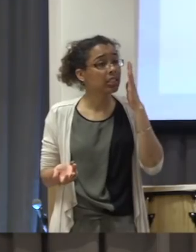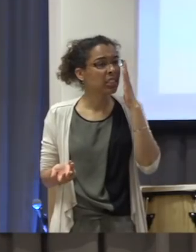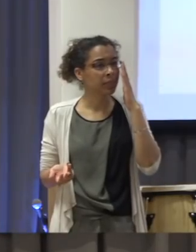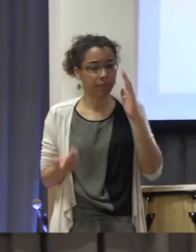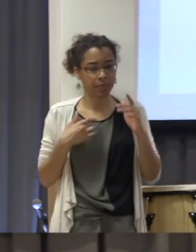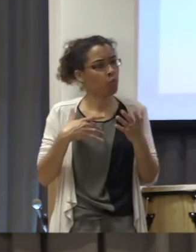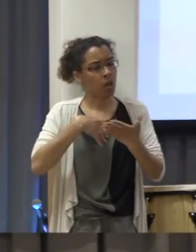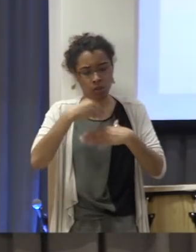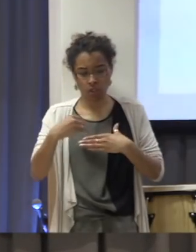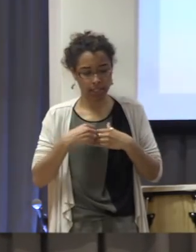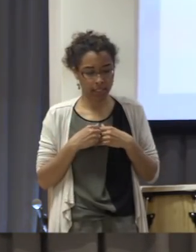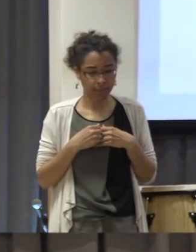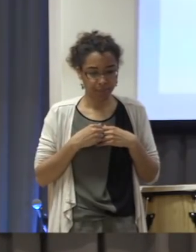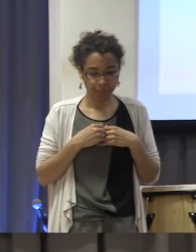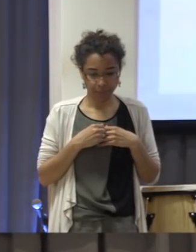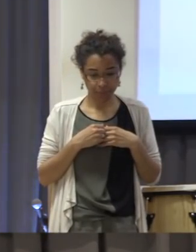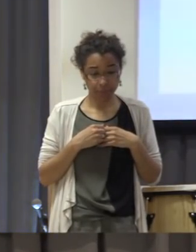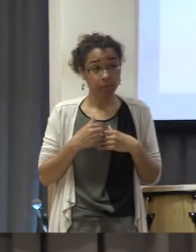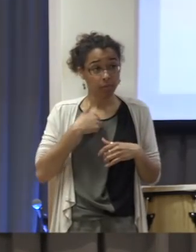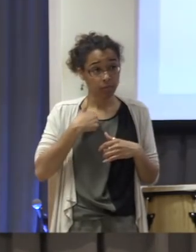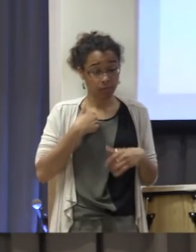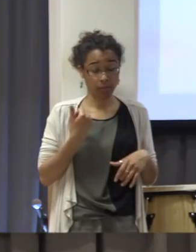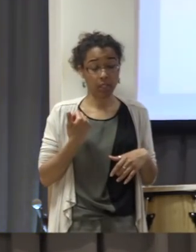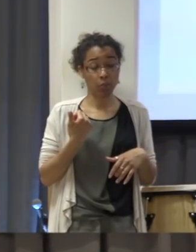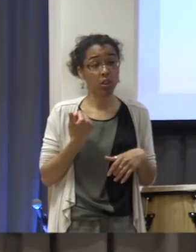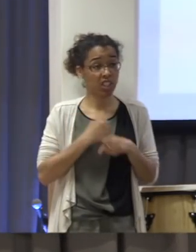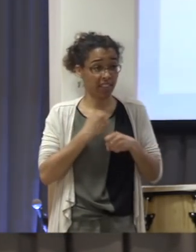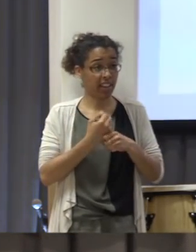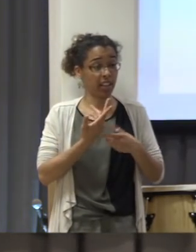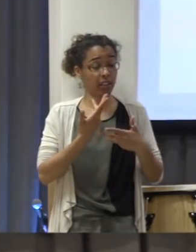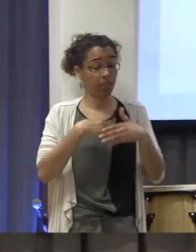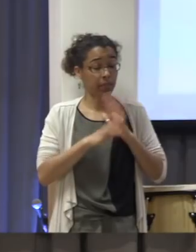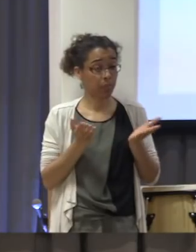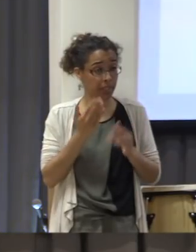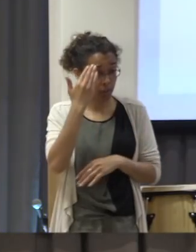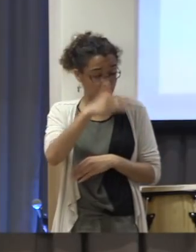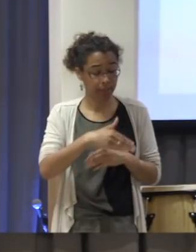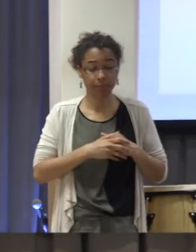Je suis sorti un tout peu, je vis moi-même parce que je suis du corps médical. Je dis,